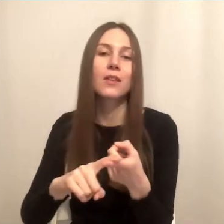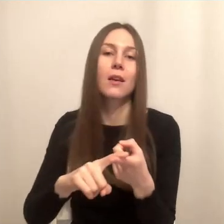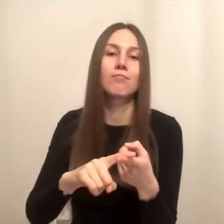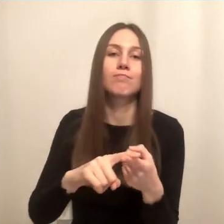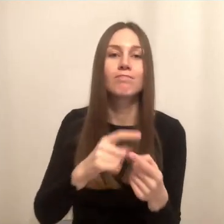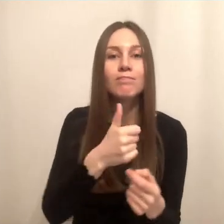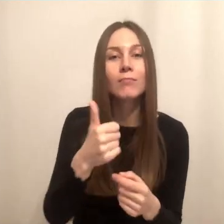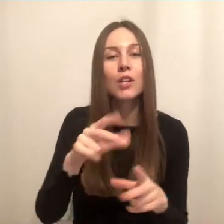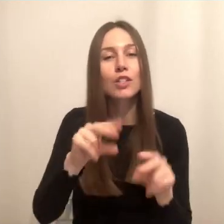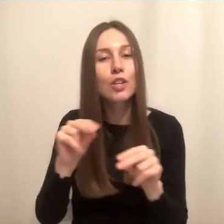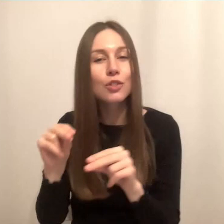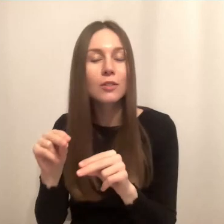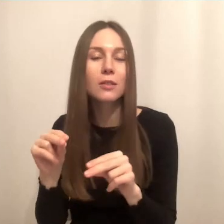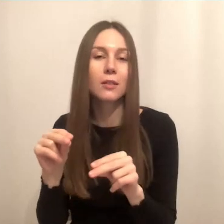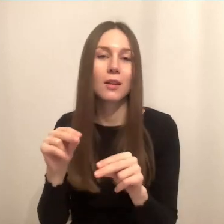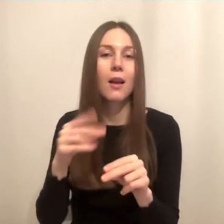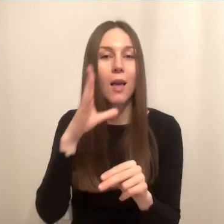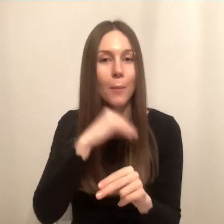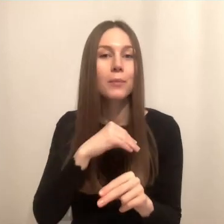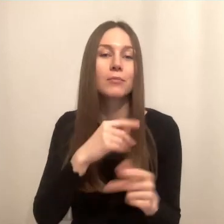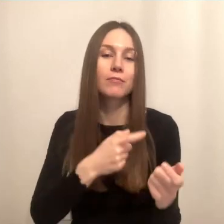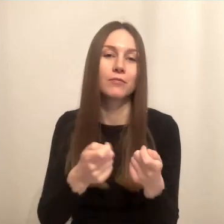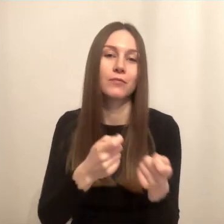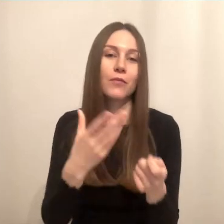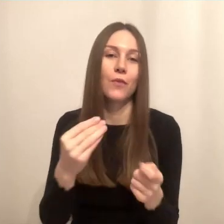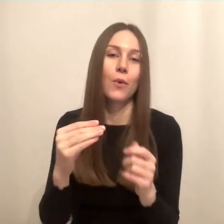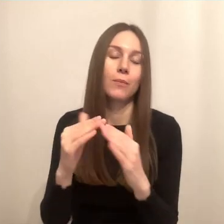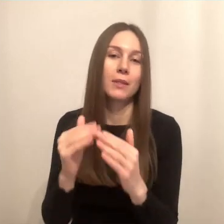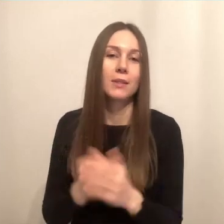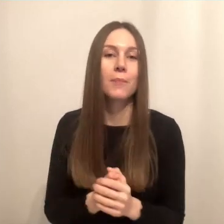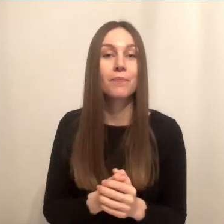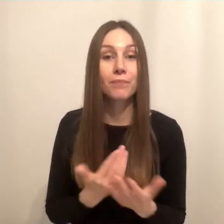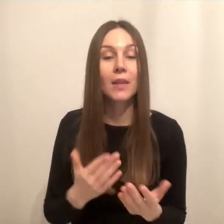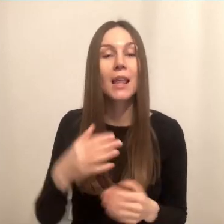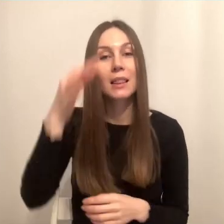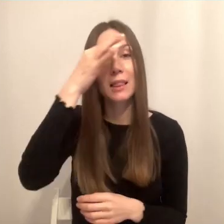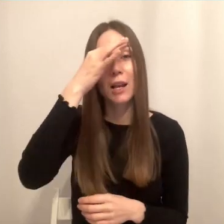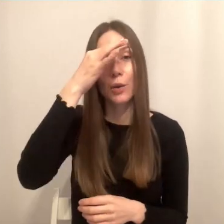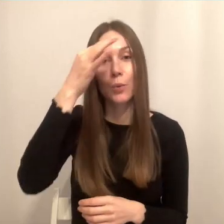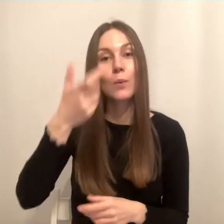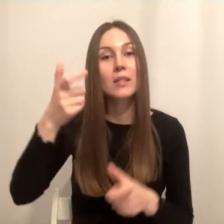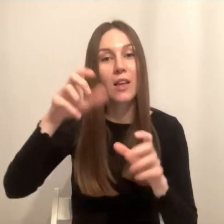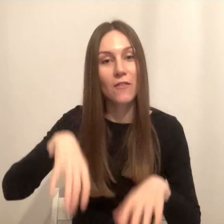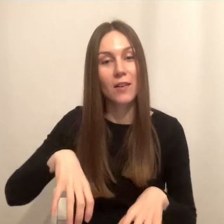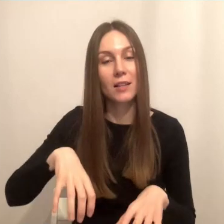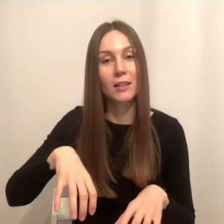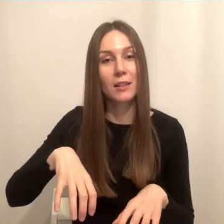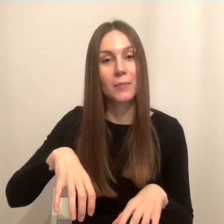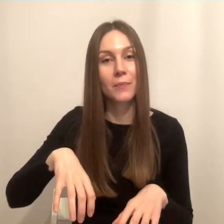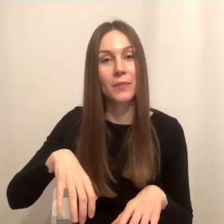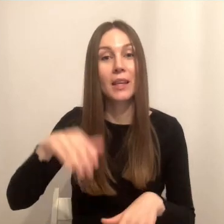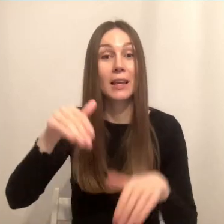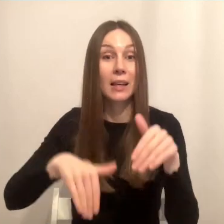žodžio žmonės, kiek jie sugeba efektyviai valdyti jūsų kraštą. Kągi tai buvo Trakų savivaldybės